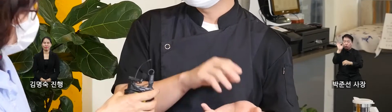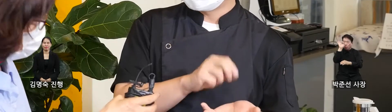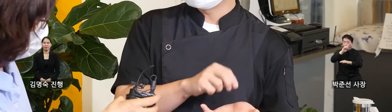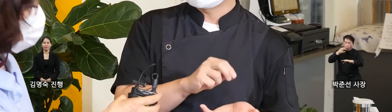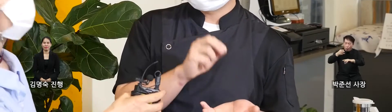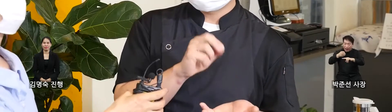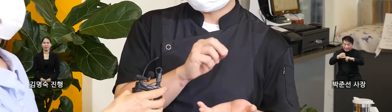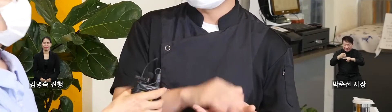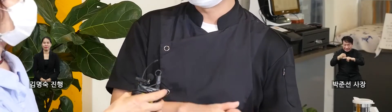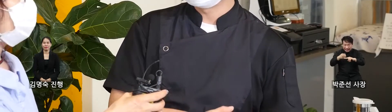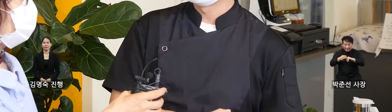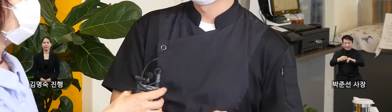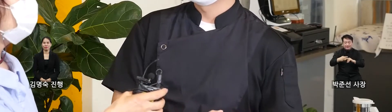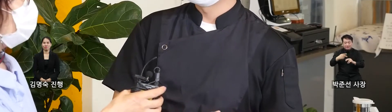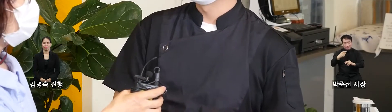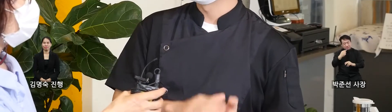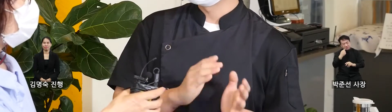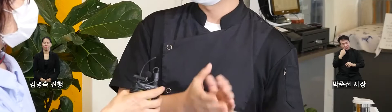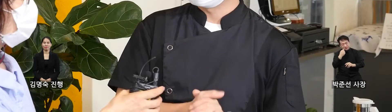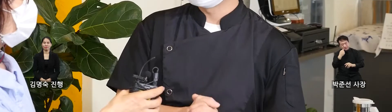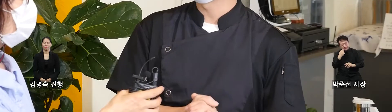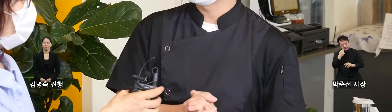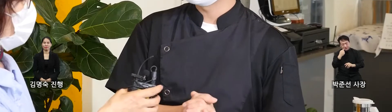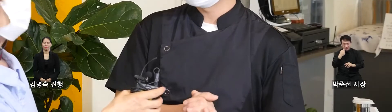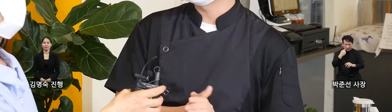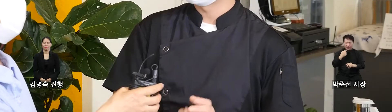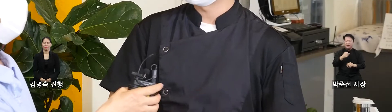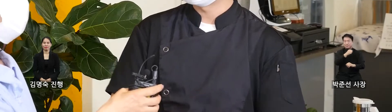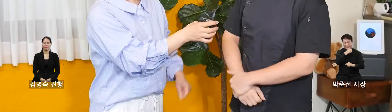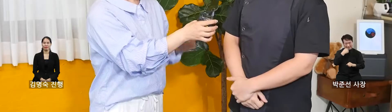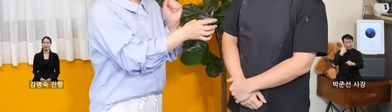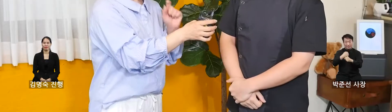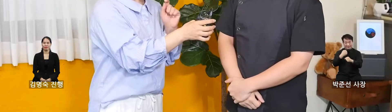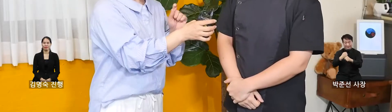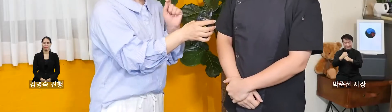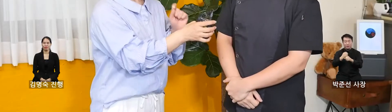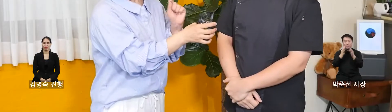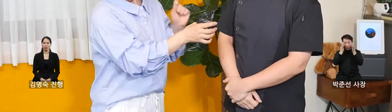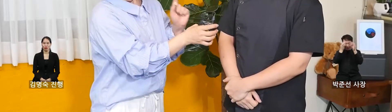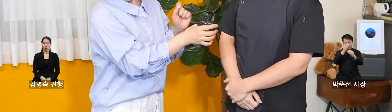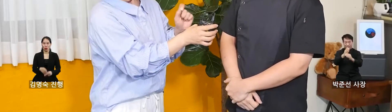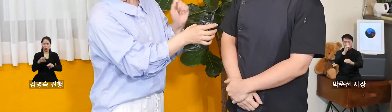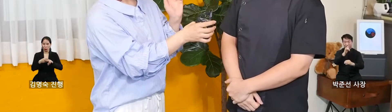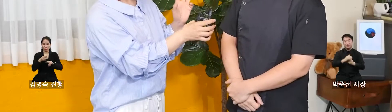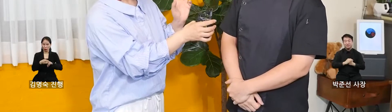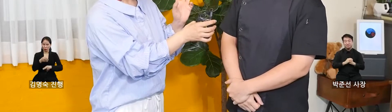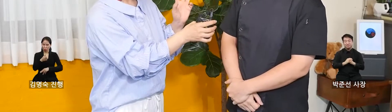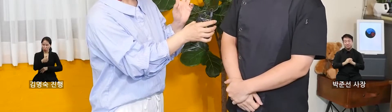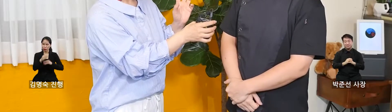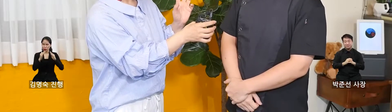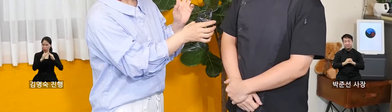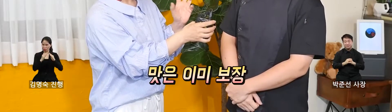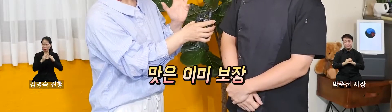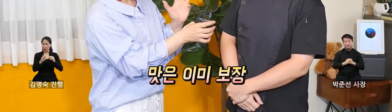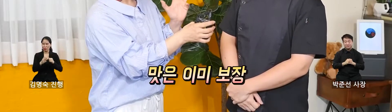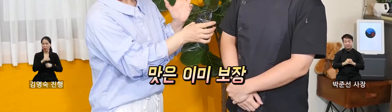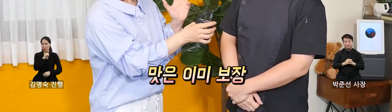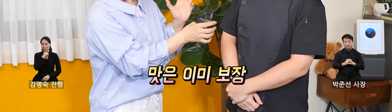느끼하지 않은 맛도 잡아주고 오히려 이제 잘 적정하게 쓰고 있어요. 야, 돈가스 전문집이니까 뭐 맛은 네.